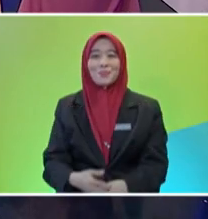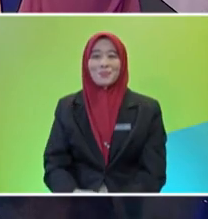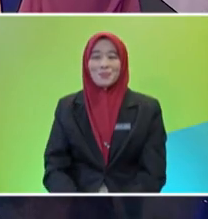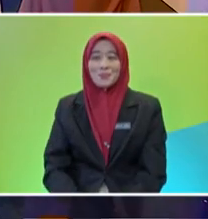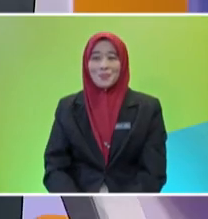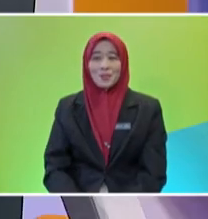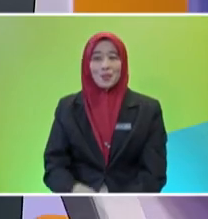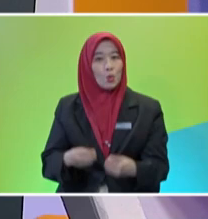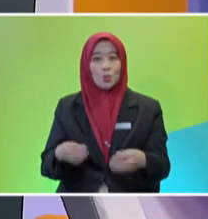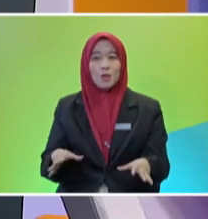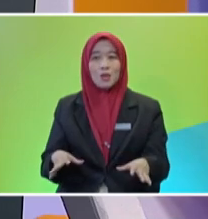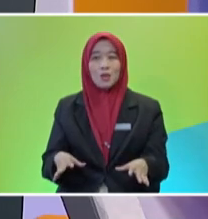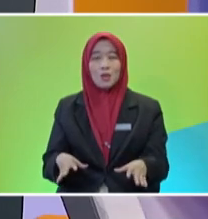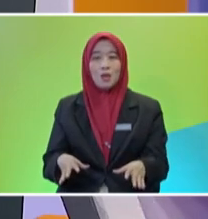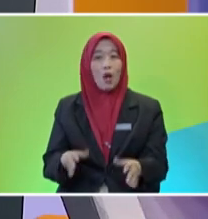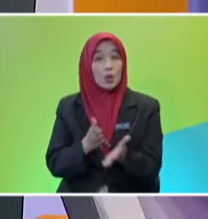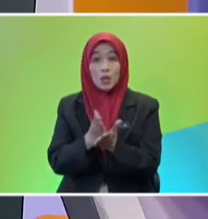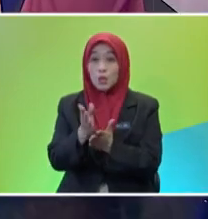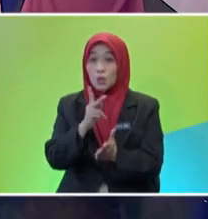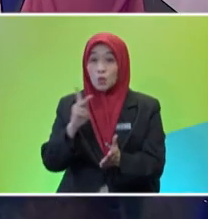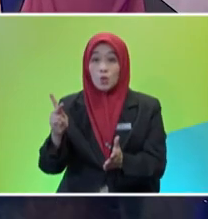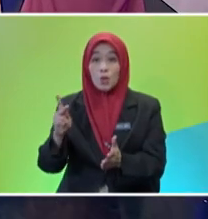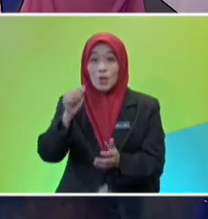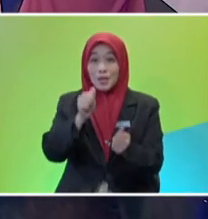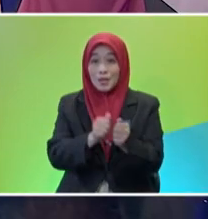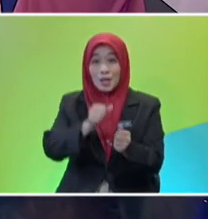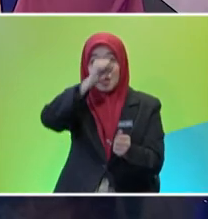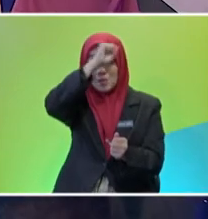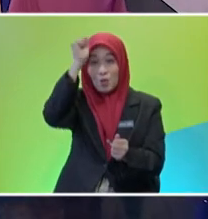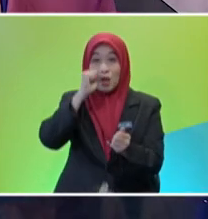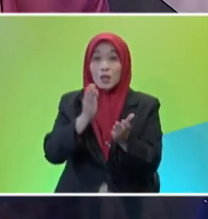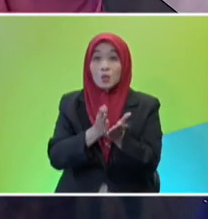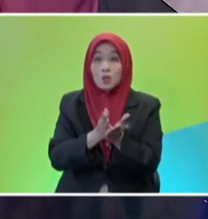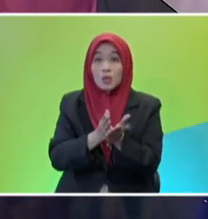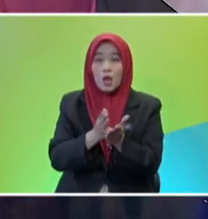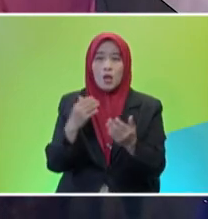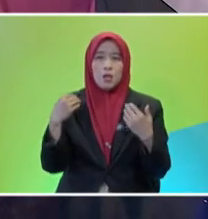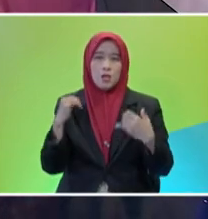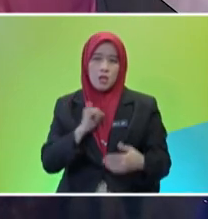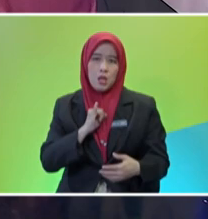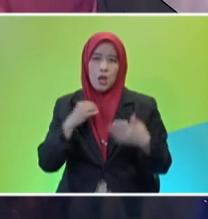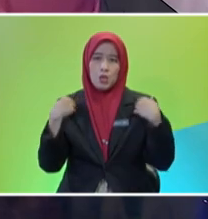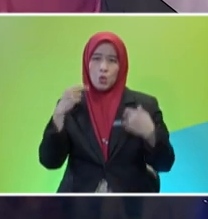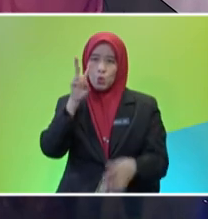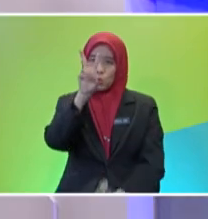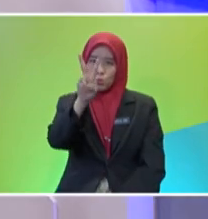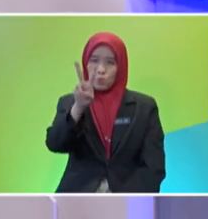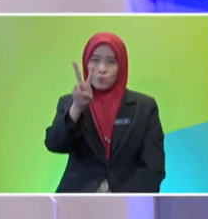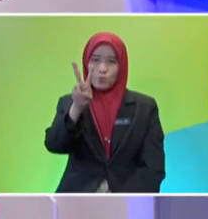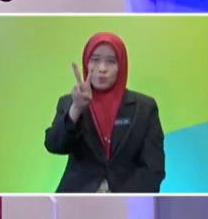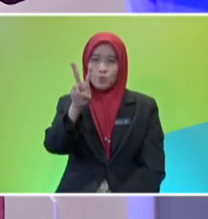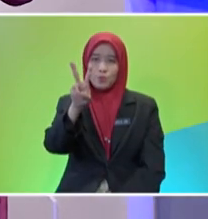dah nak siap dah ni. Okey, okey. Kita teruskan dengan soalan yang seterusnya ialah saya ada dua. Saya ada